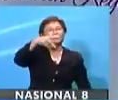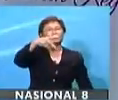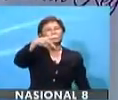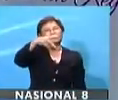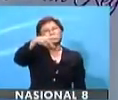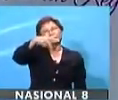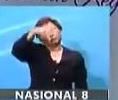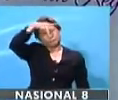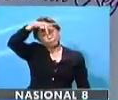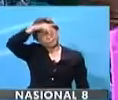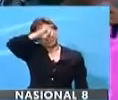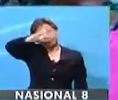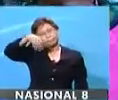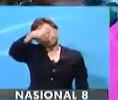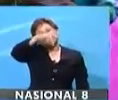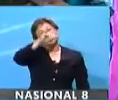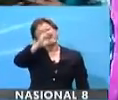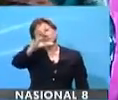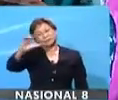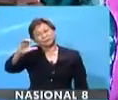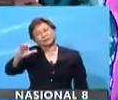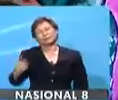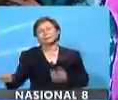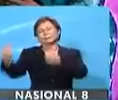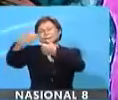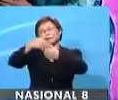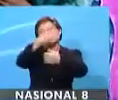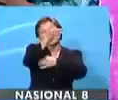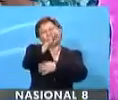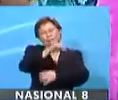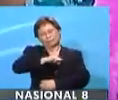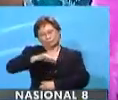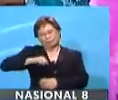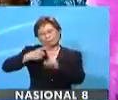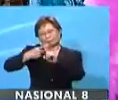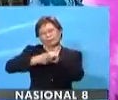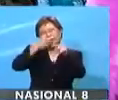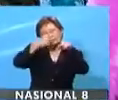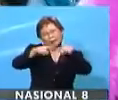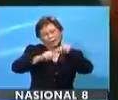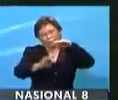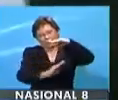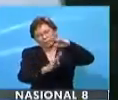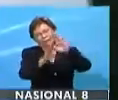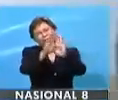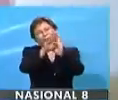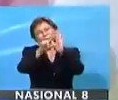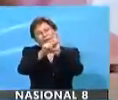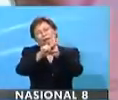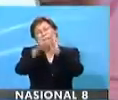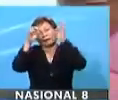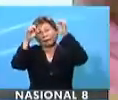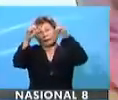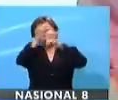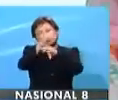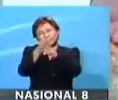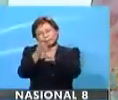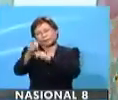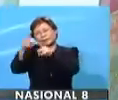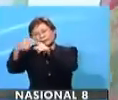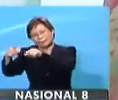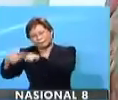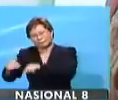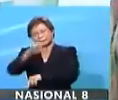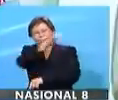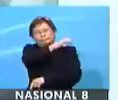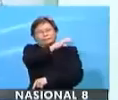Antarabangsa Putrajaya. MPPW dianggotai 18 ahli daripada pelbagai latar belakang akademik dan juga bidang. Ia